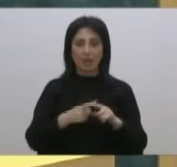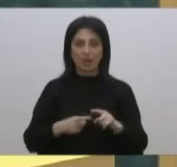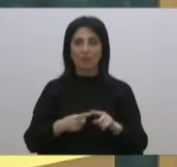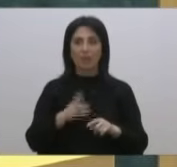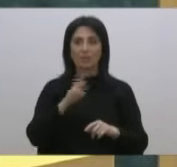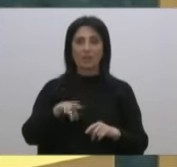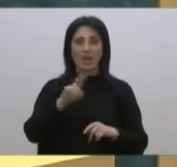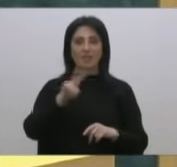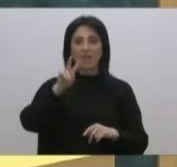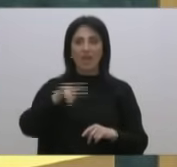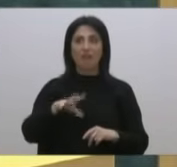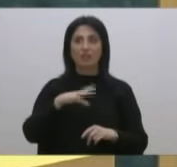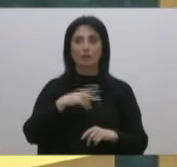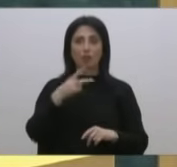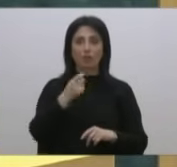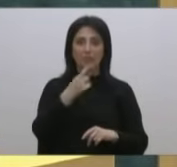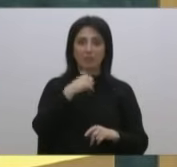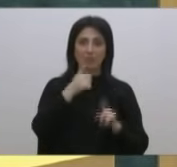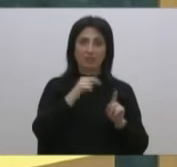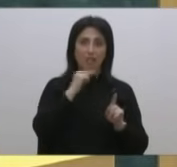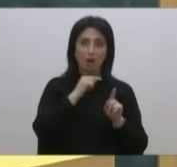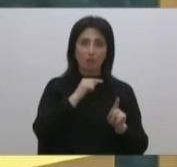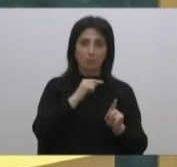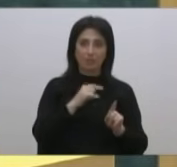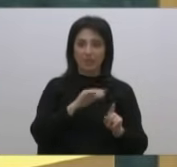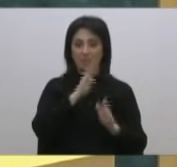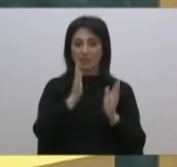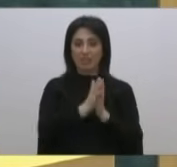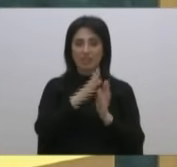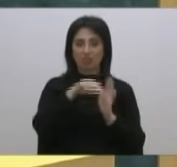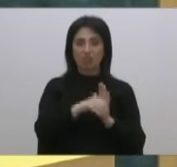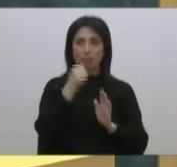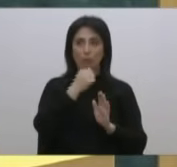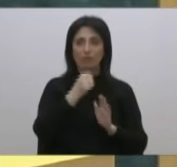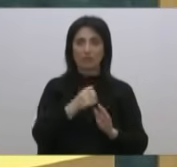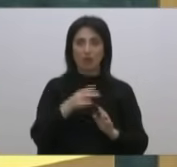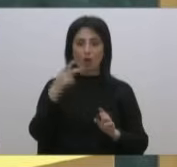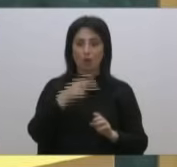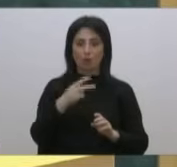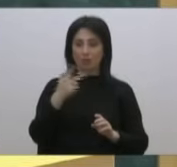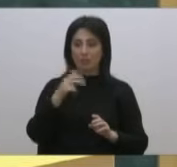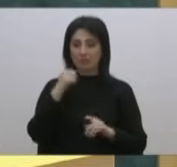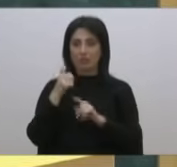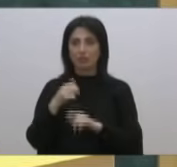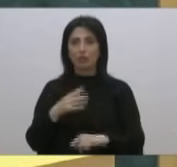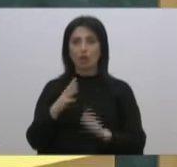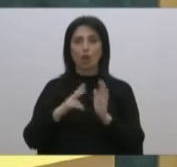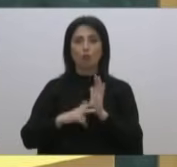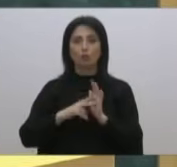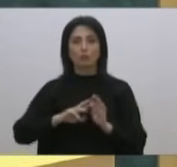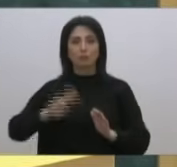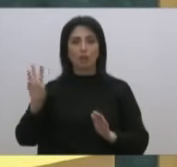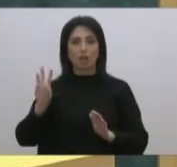25.5 მილიარდი ლარი იყო 2011 წელს ეკონომიკა, მთლიანი შიდა პროდუქტი და 2023 წელს